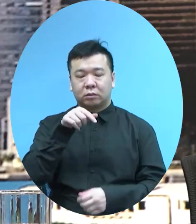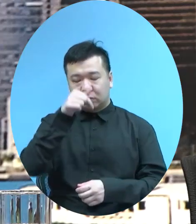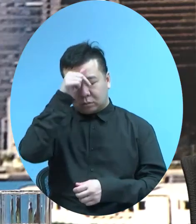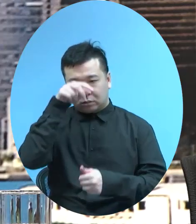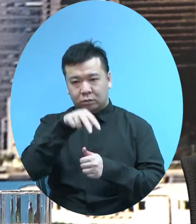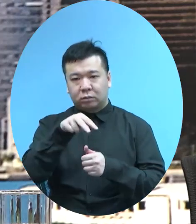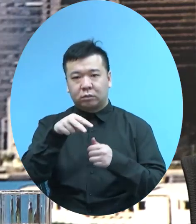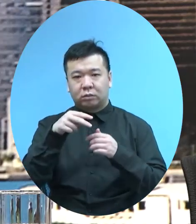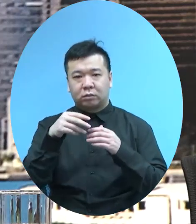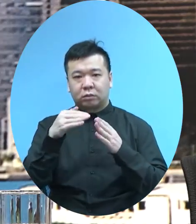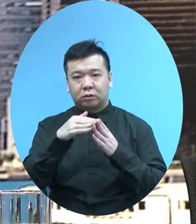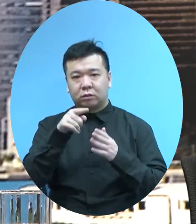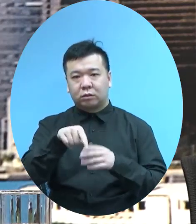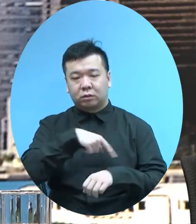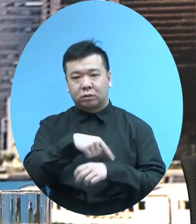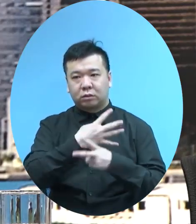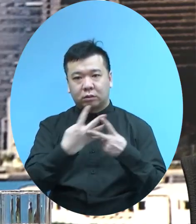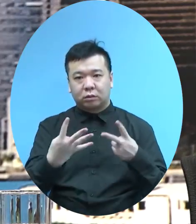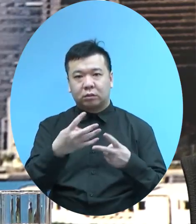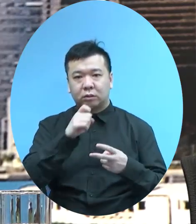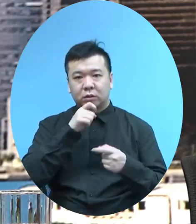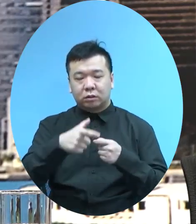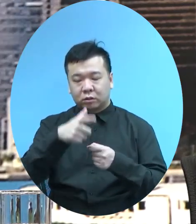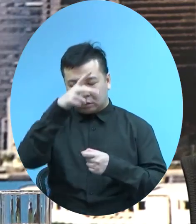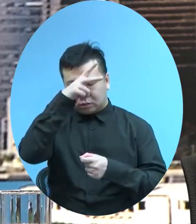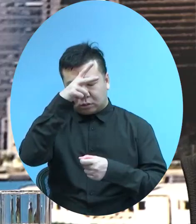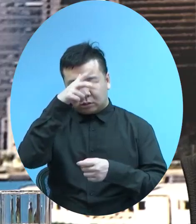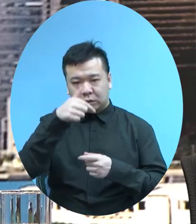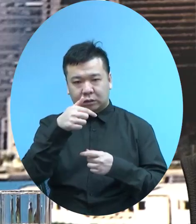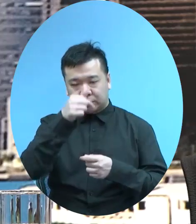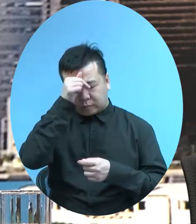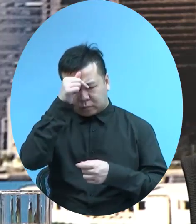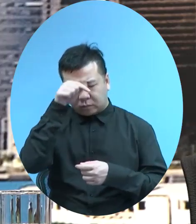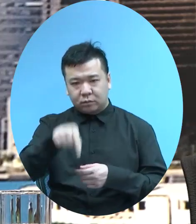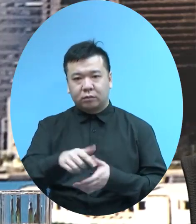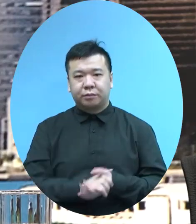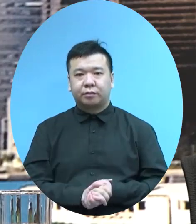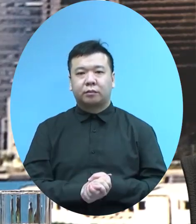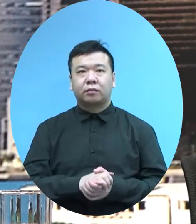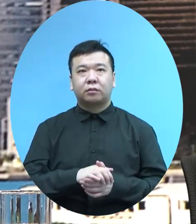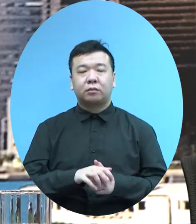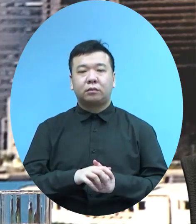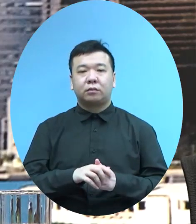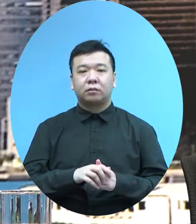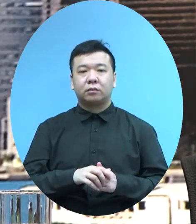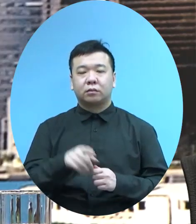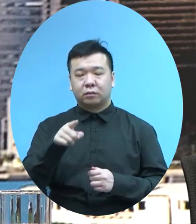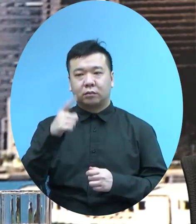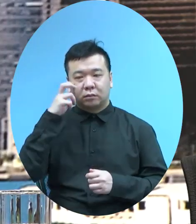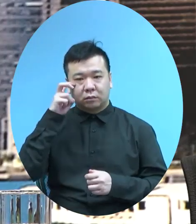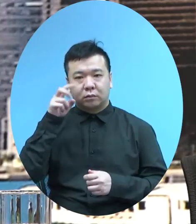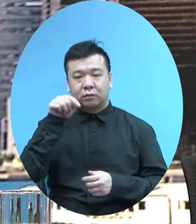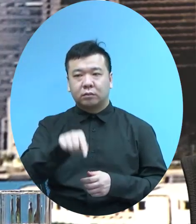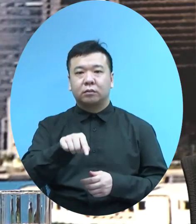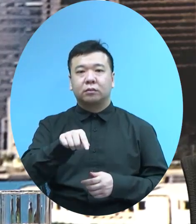係一個提供24小時即係、就是、公營服務嘅公營機構。咁所以即係我哋其實都會即係、就是、就